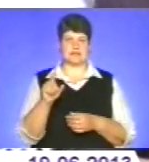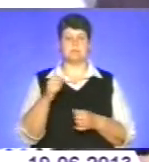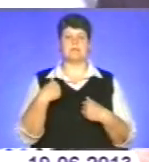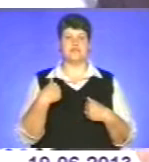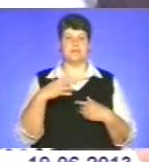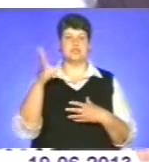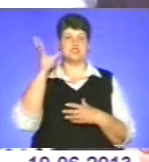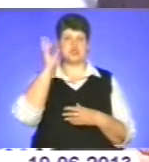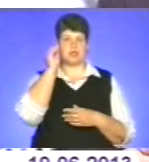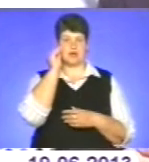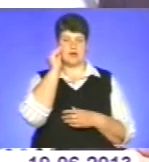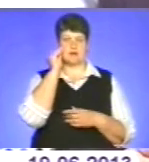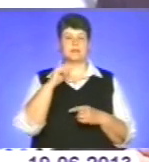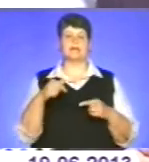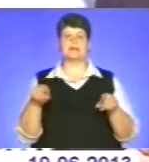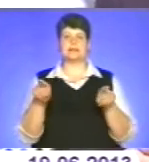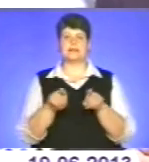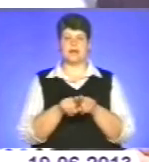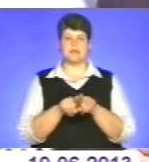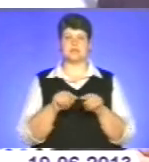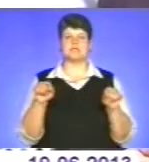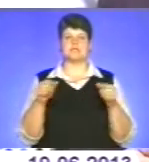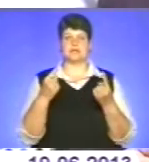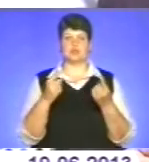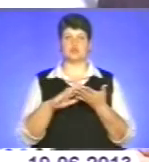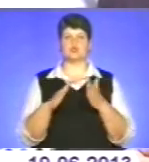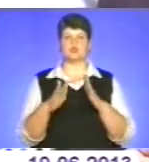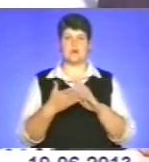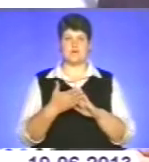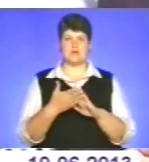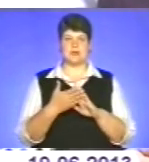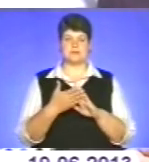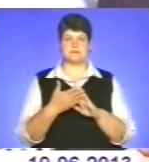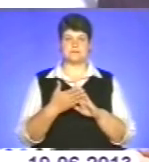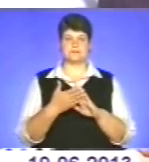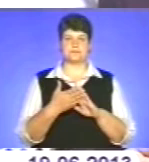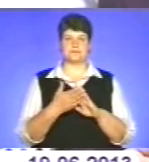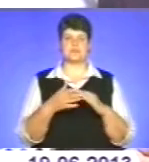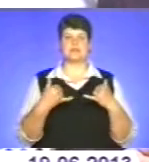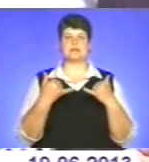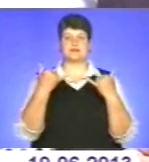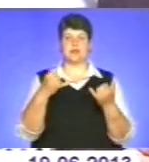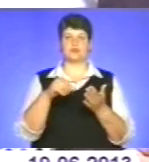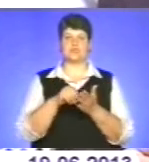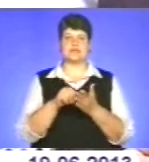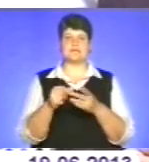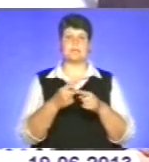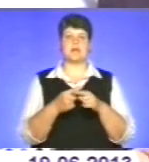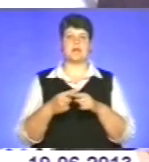вважаємо також створюють умови для участі